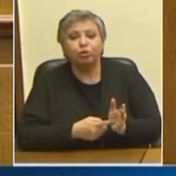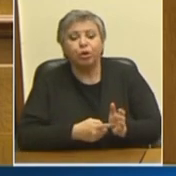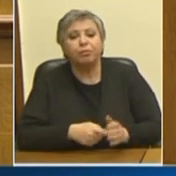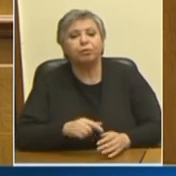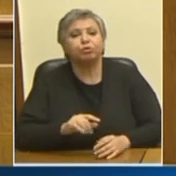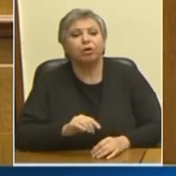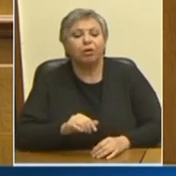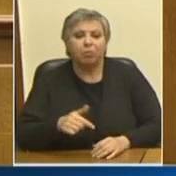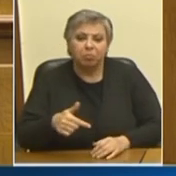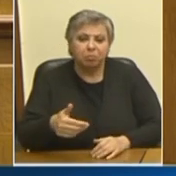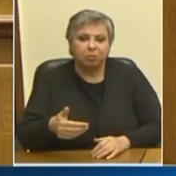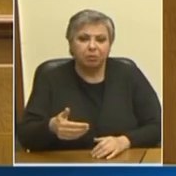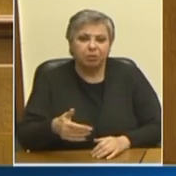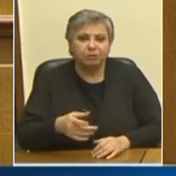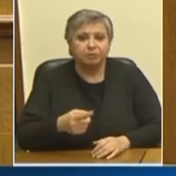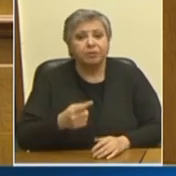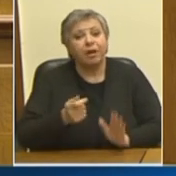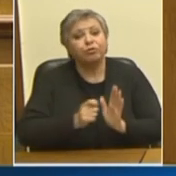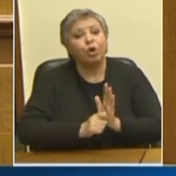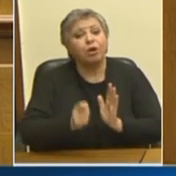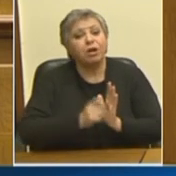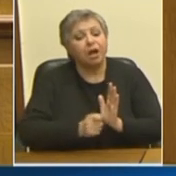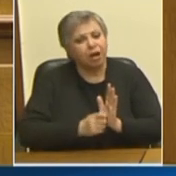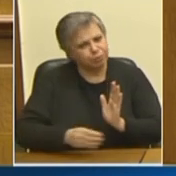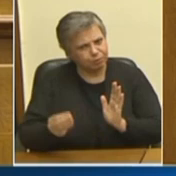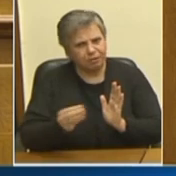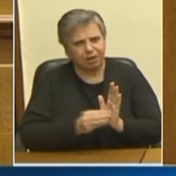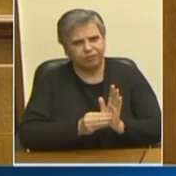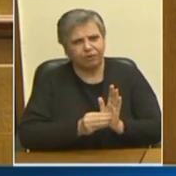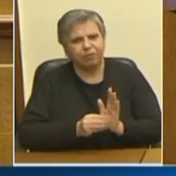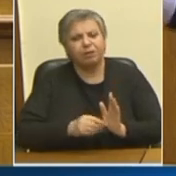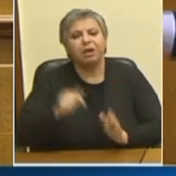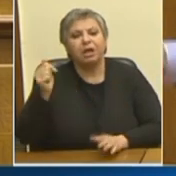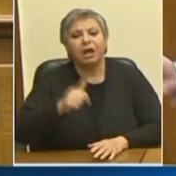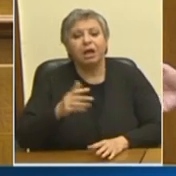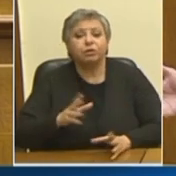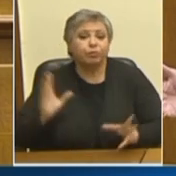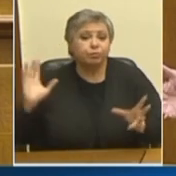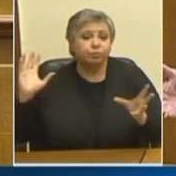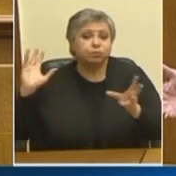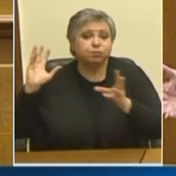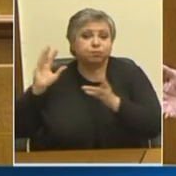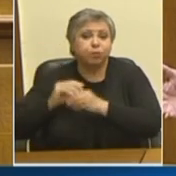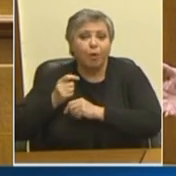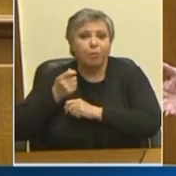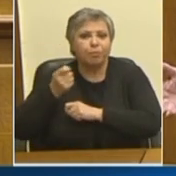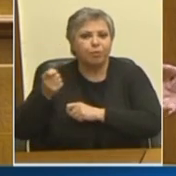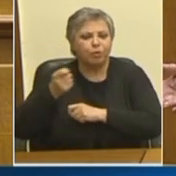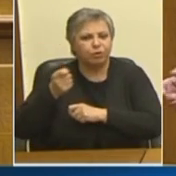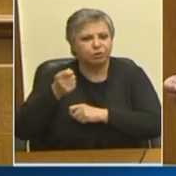δεν θα μετέχουν σε αυτό το στα αναδρομικά και δεν θα εξισώνονται με τους δικαστές.